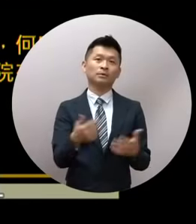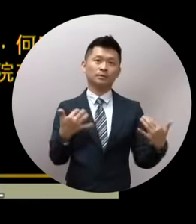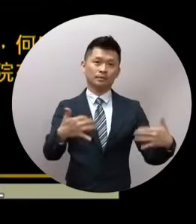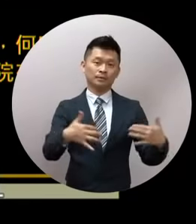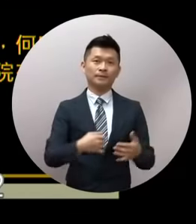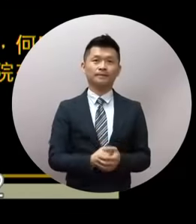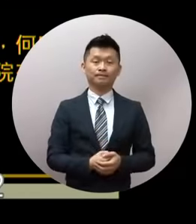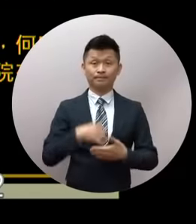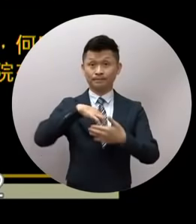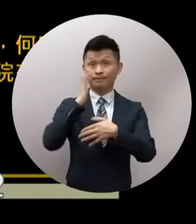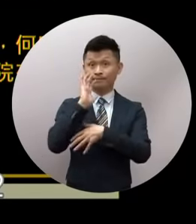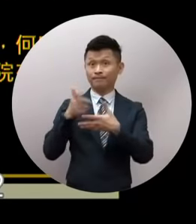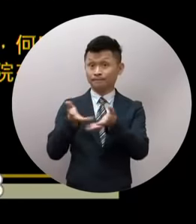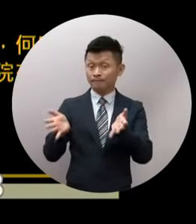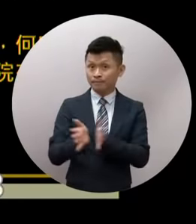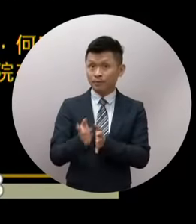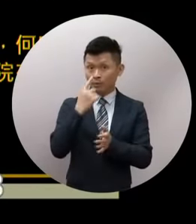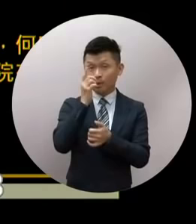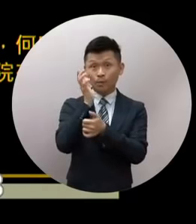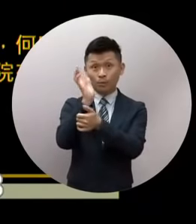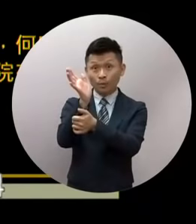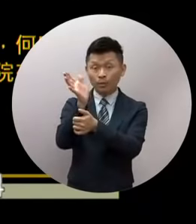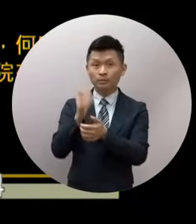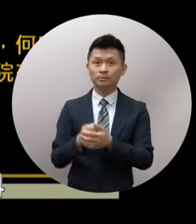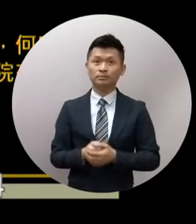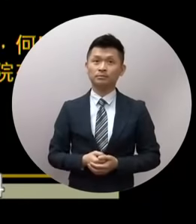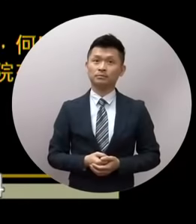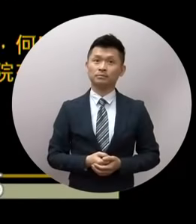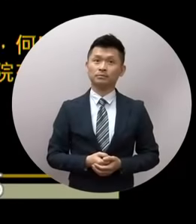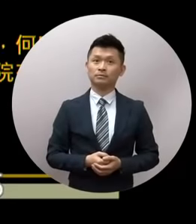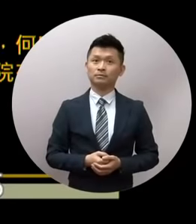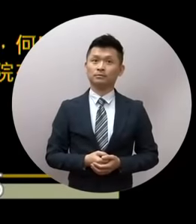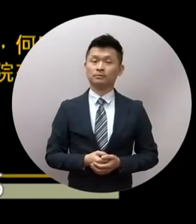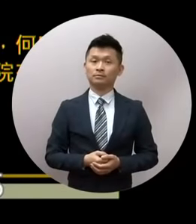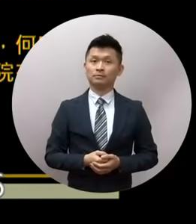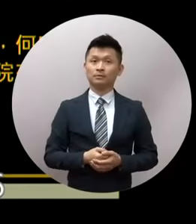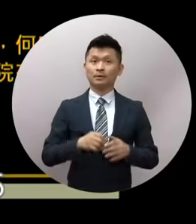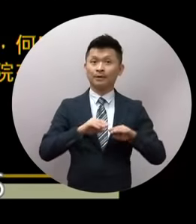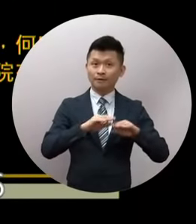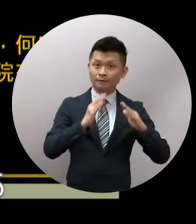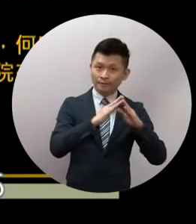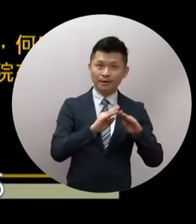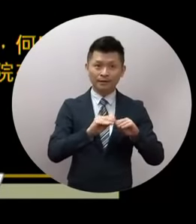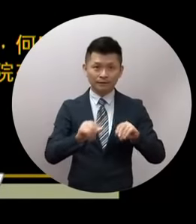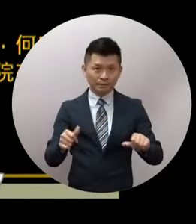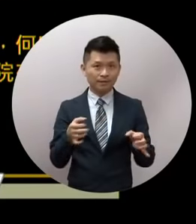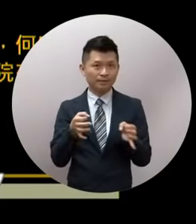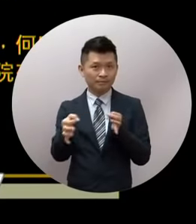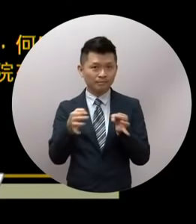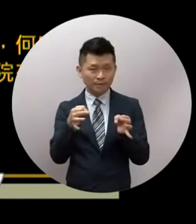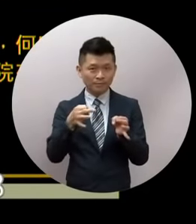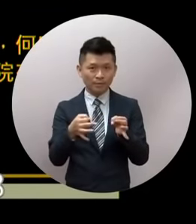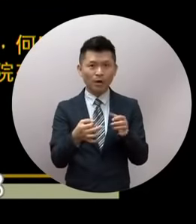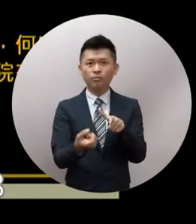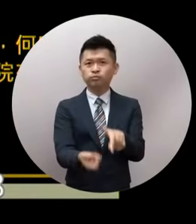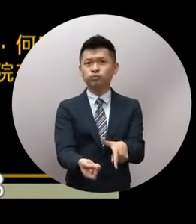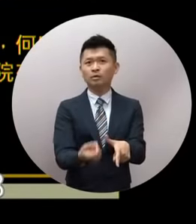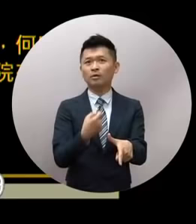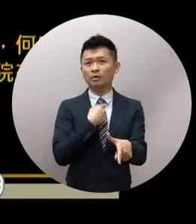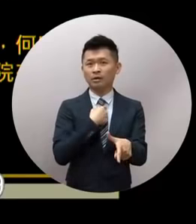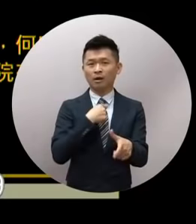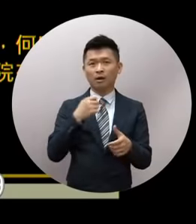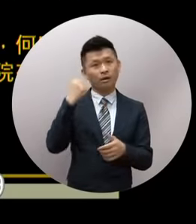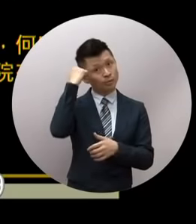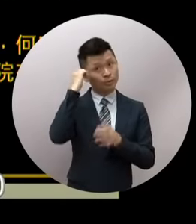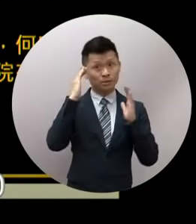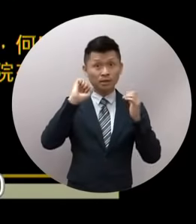吼，赖静波吼，我甲伊问讲吼，啊，到底这个不动产交易透明化吼，居住正义法案有上